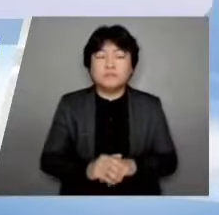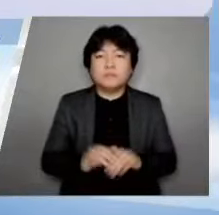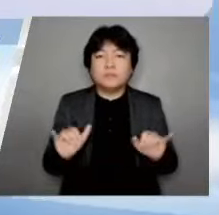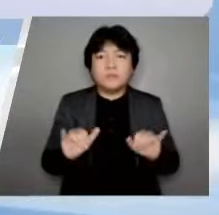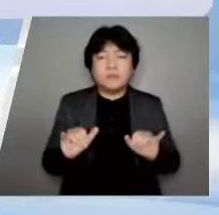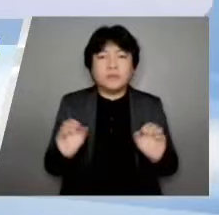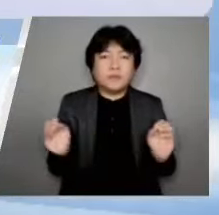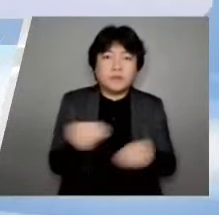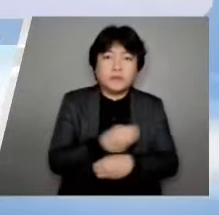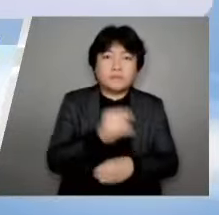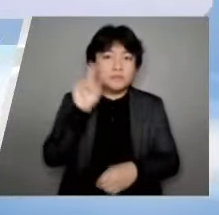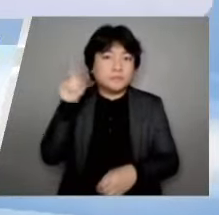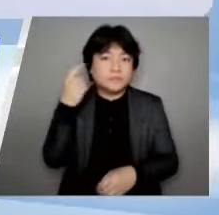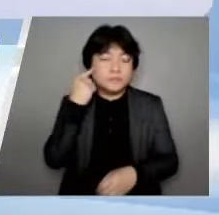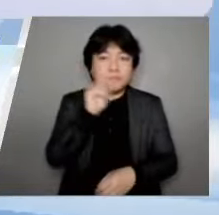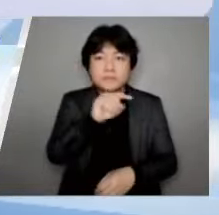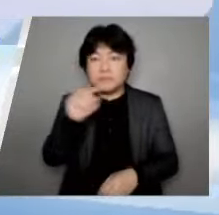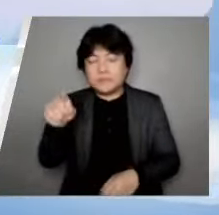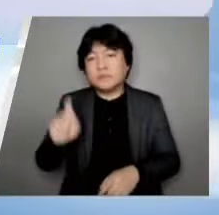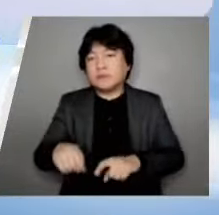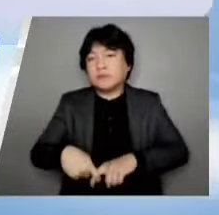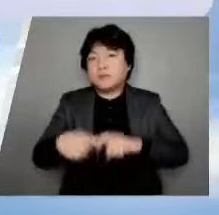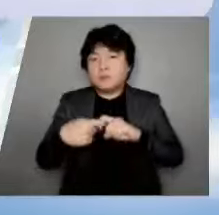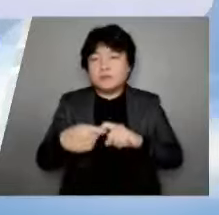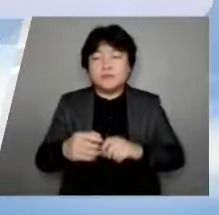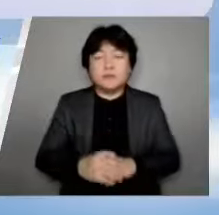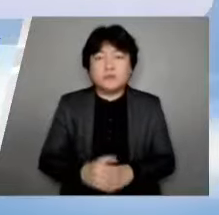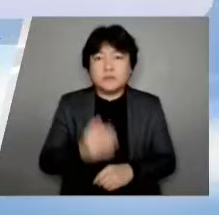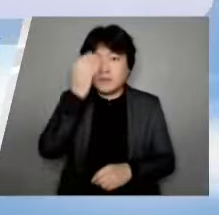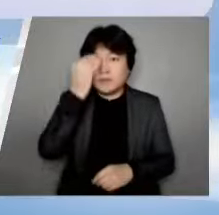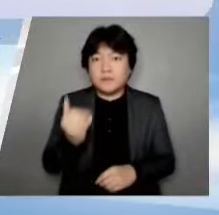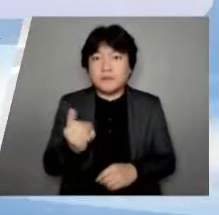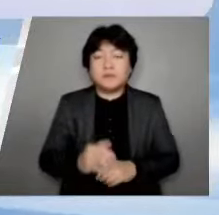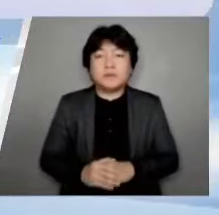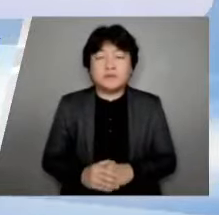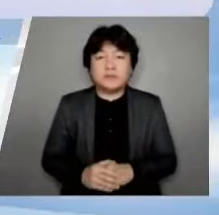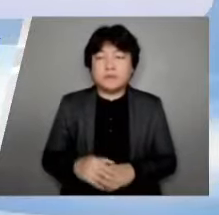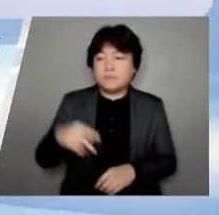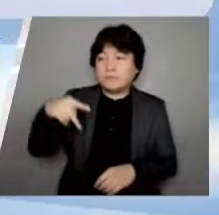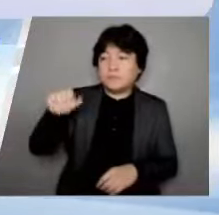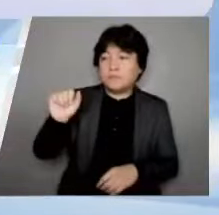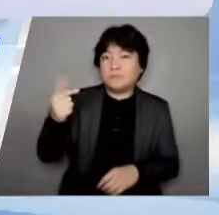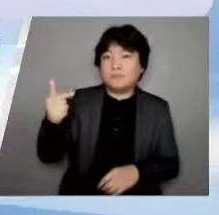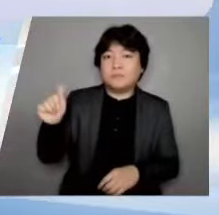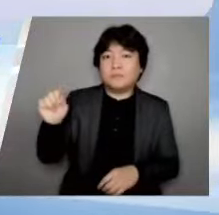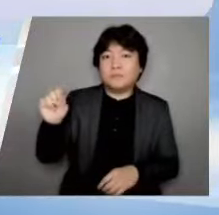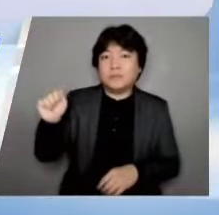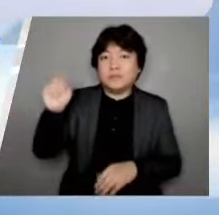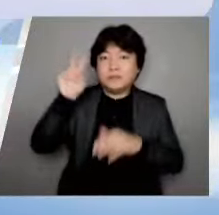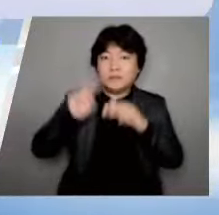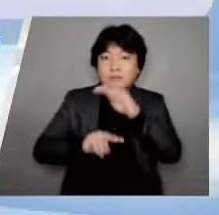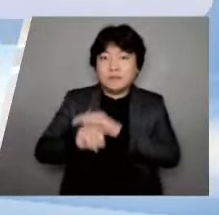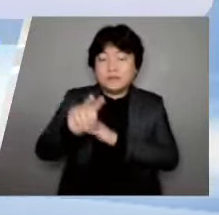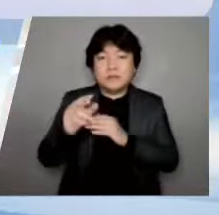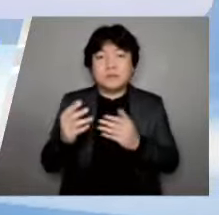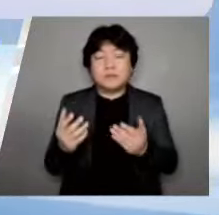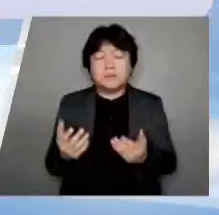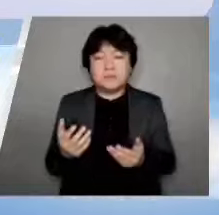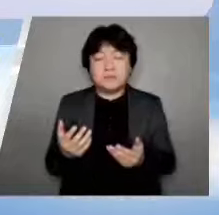ng gobyerno, dahil base po sa pagtataya ng pag-asa, basically baka ganito rin po